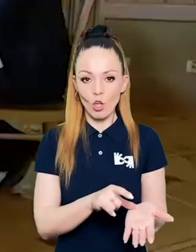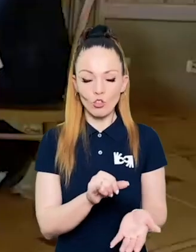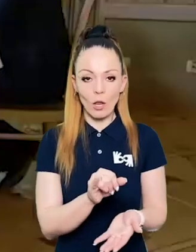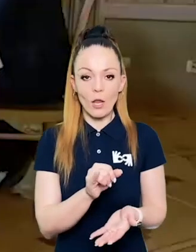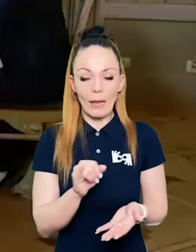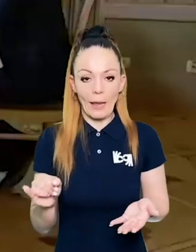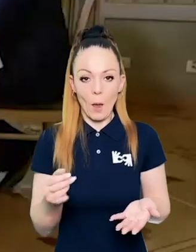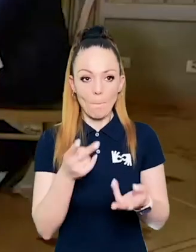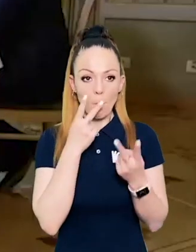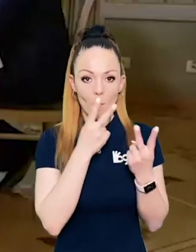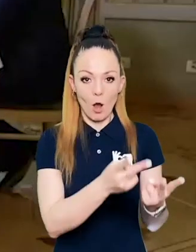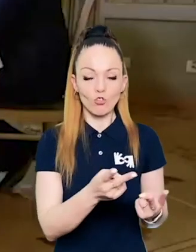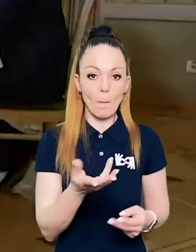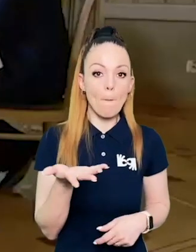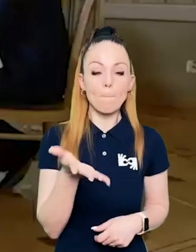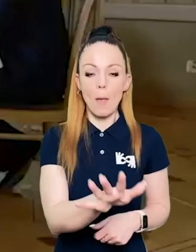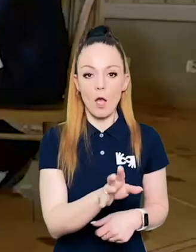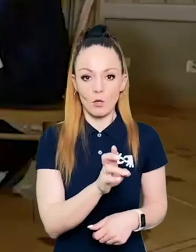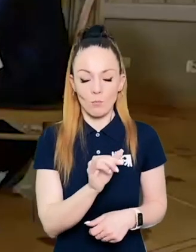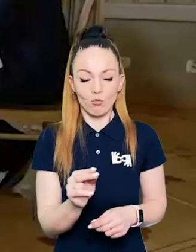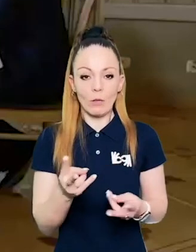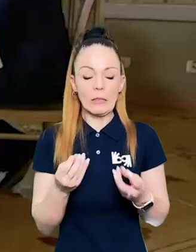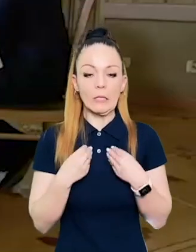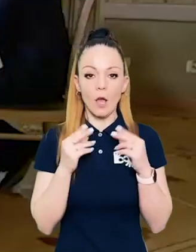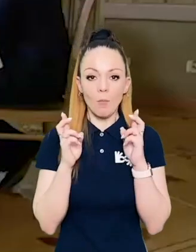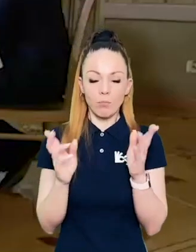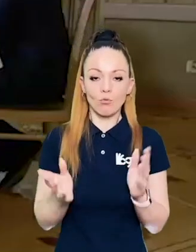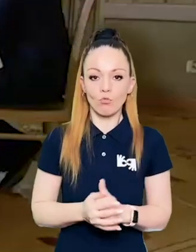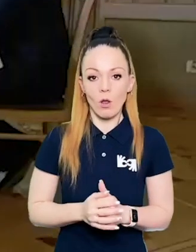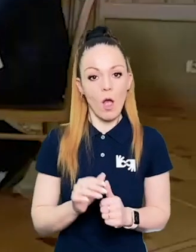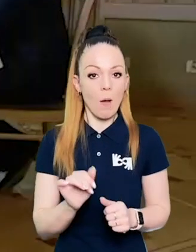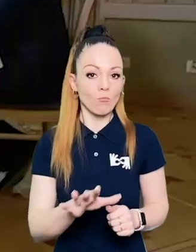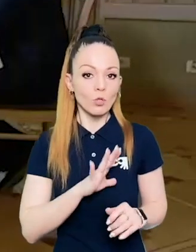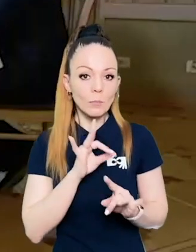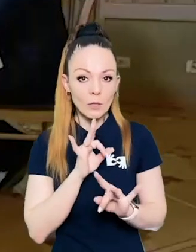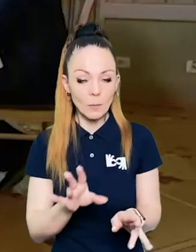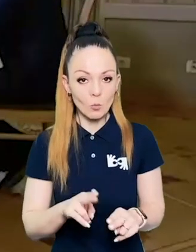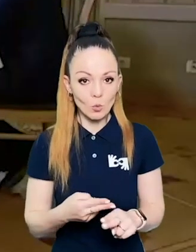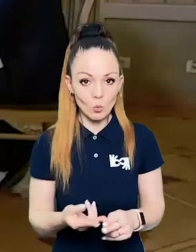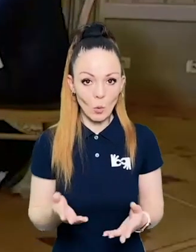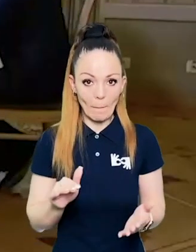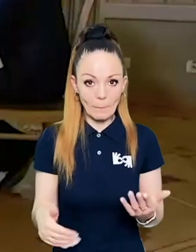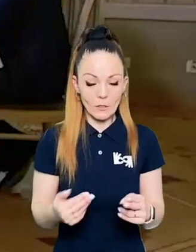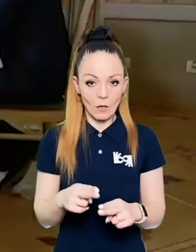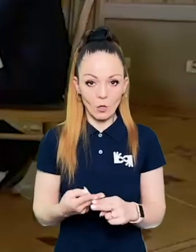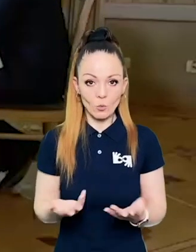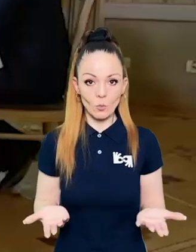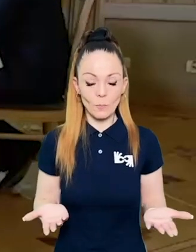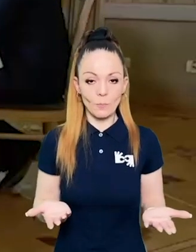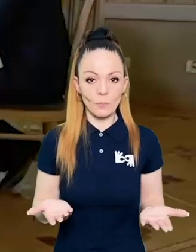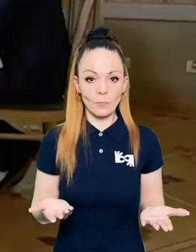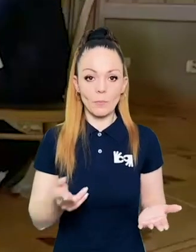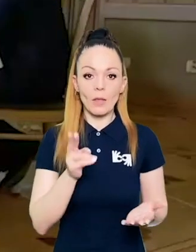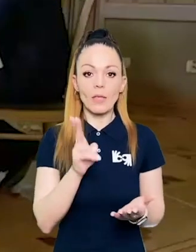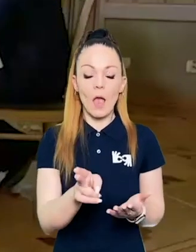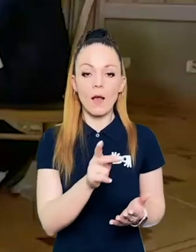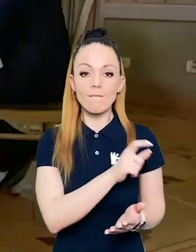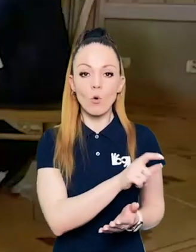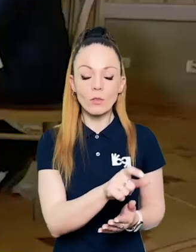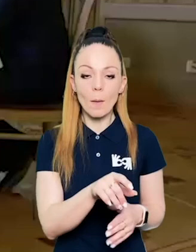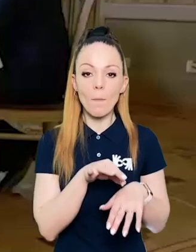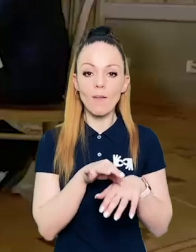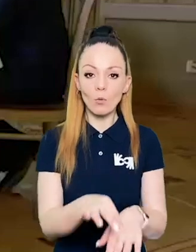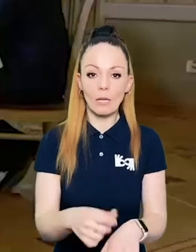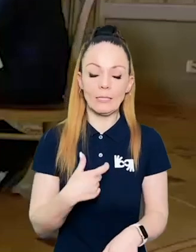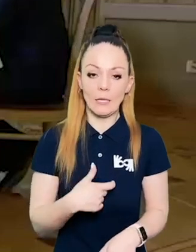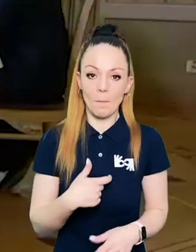на Донеччині, і побачимо 5 буч, не дай Боже. Може, не буде цього після цього. Як